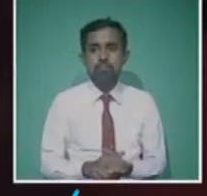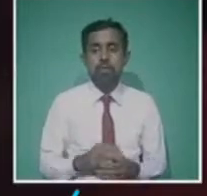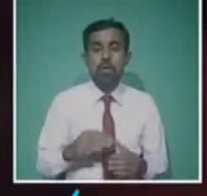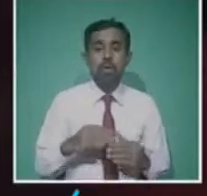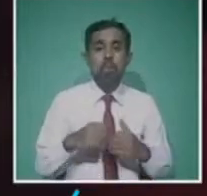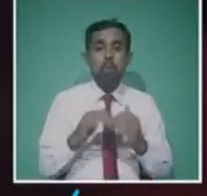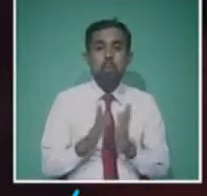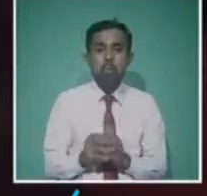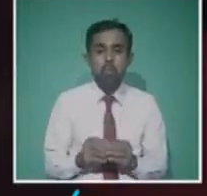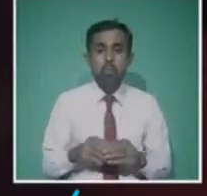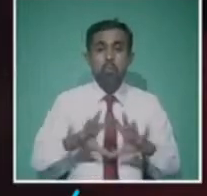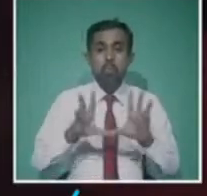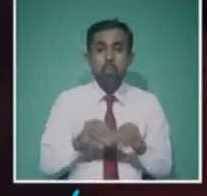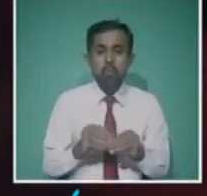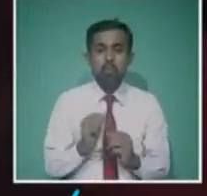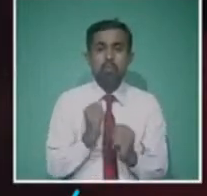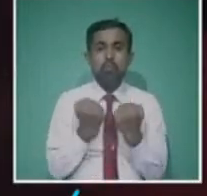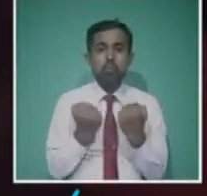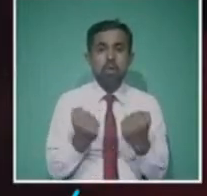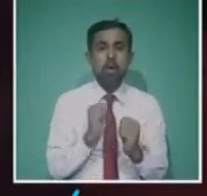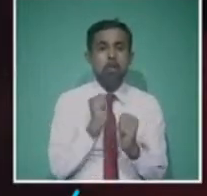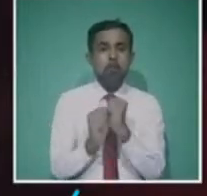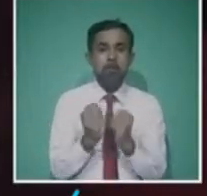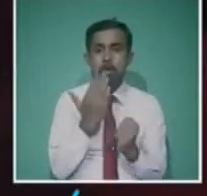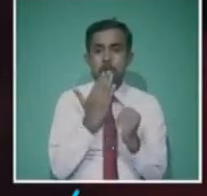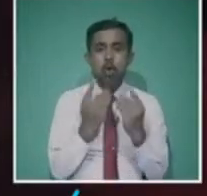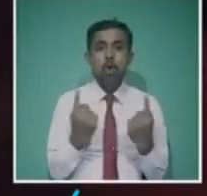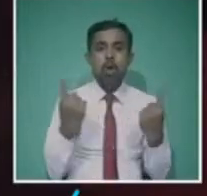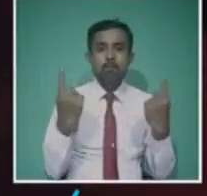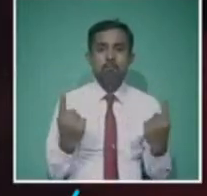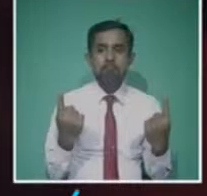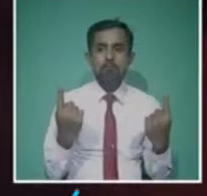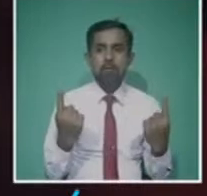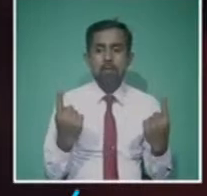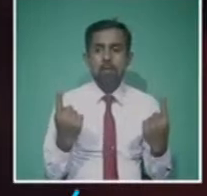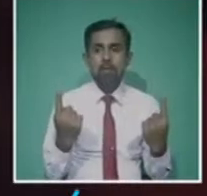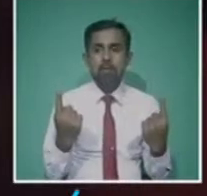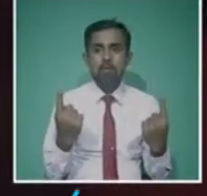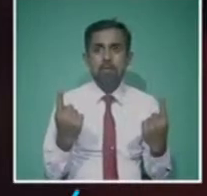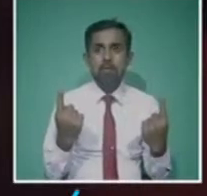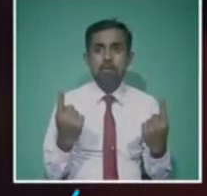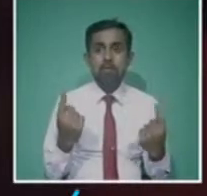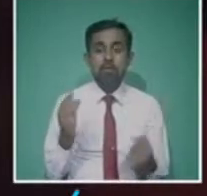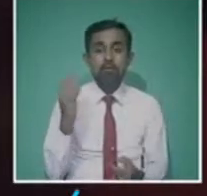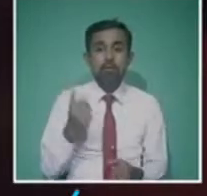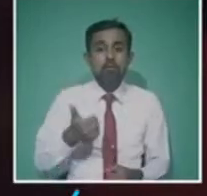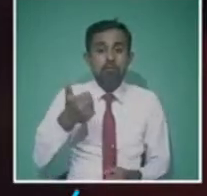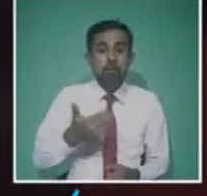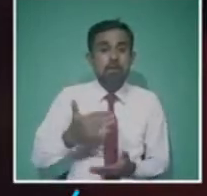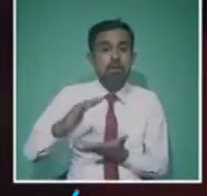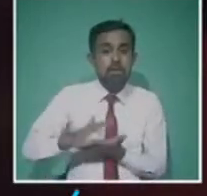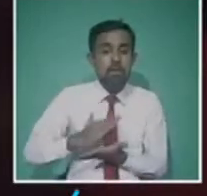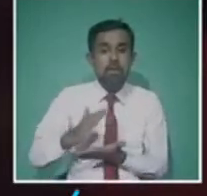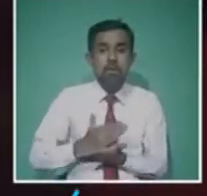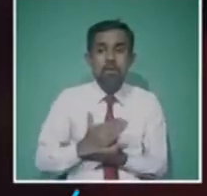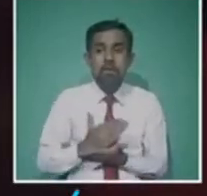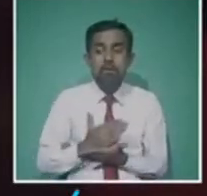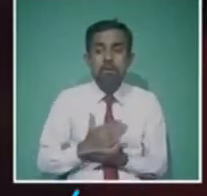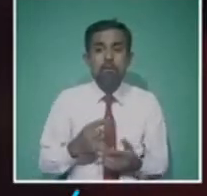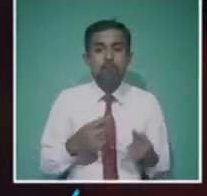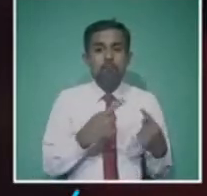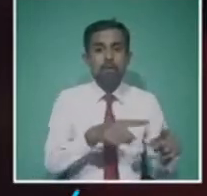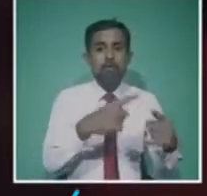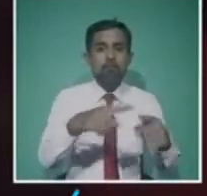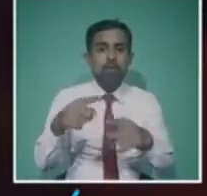podu prawahanaya api bas rata pasal van rata e wageema vishesha athyawashya seva kiyana ewata wen